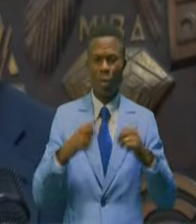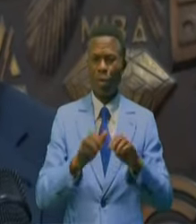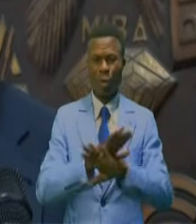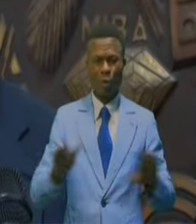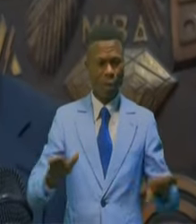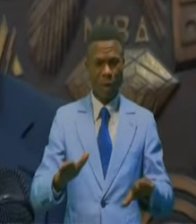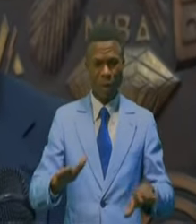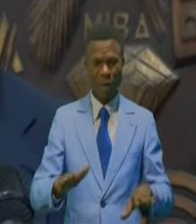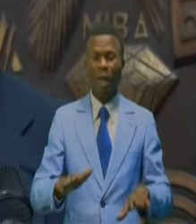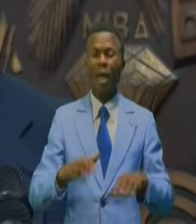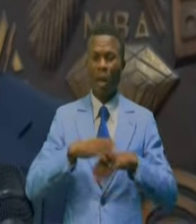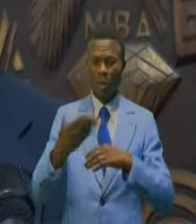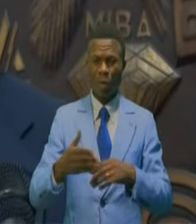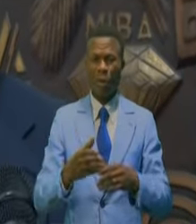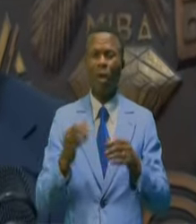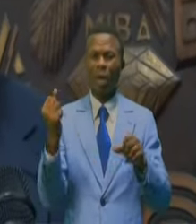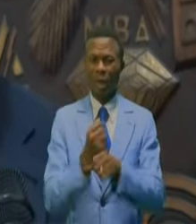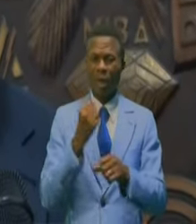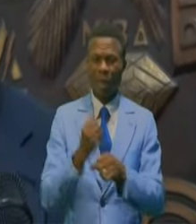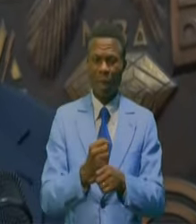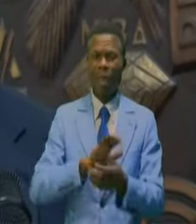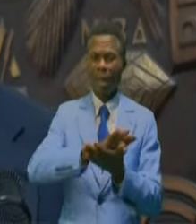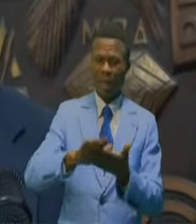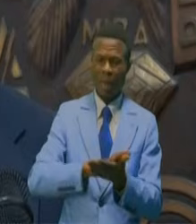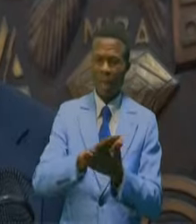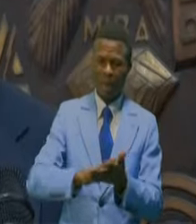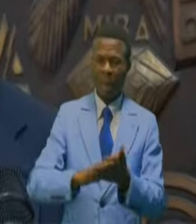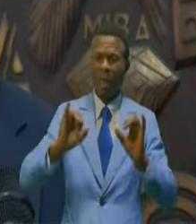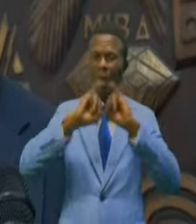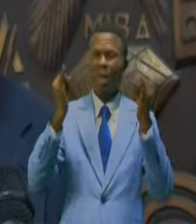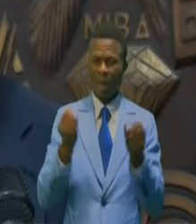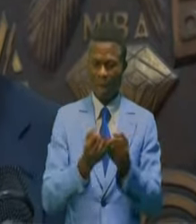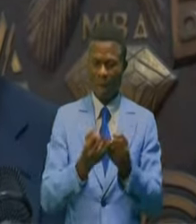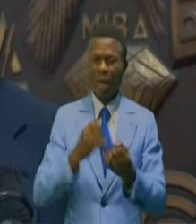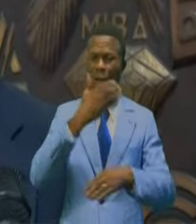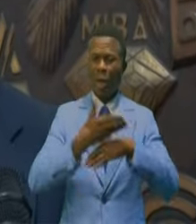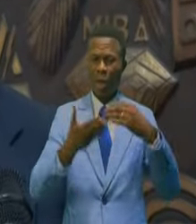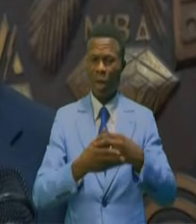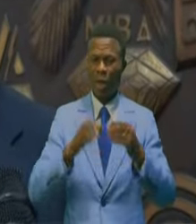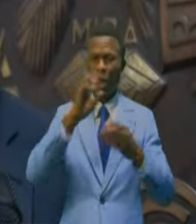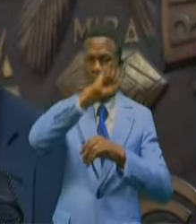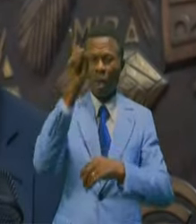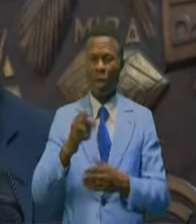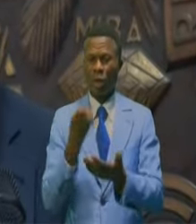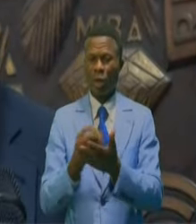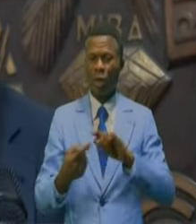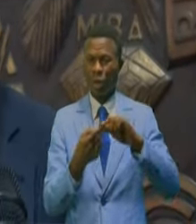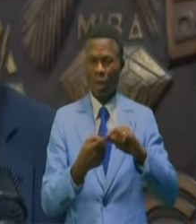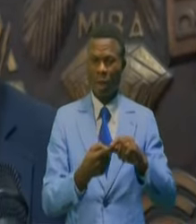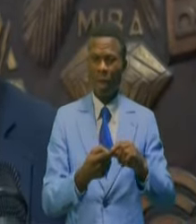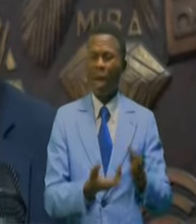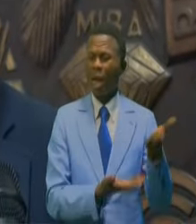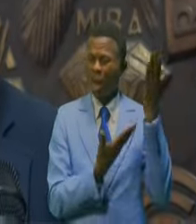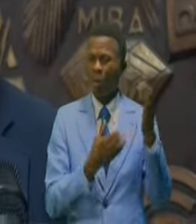dans la Tchopo. Et puis la production des ciments et toutes les industries qui vont s'implanter dans la zone économique spéciale. C'est un grand